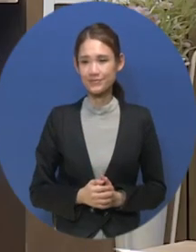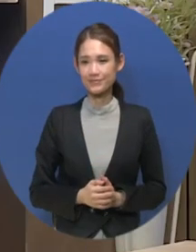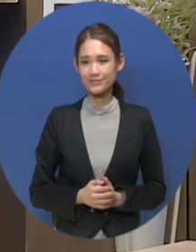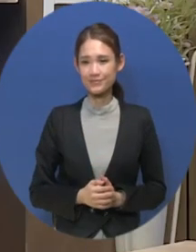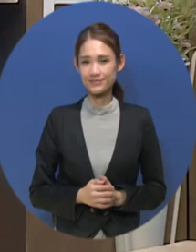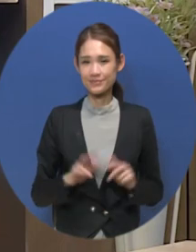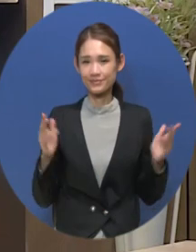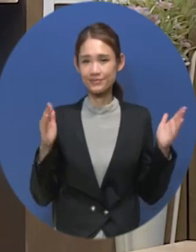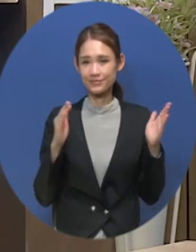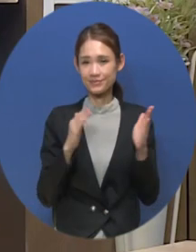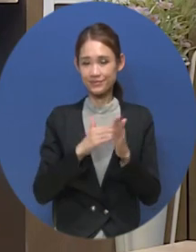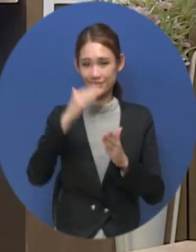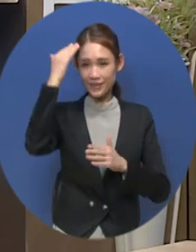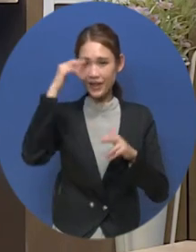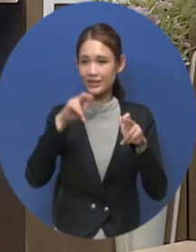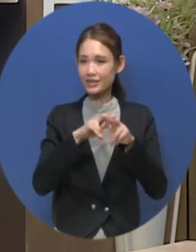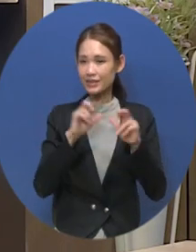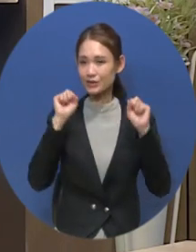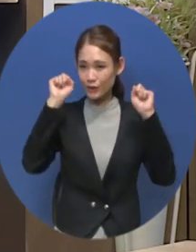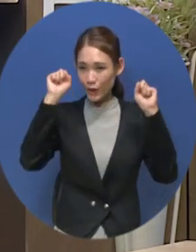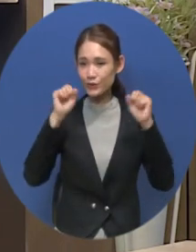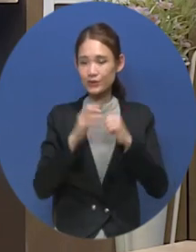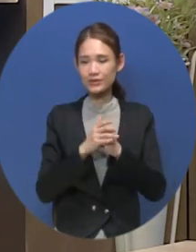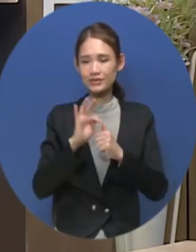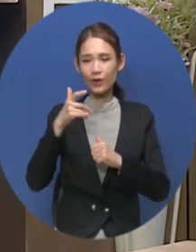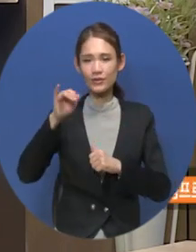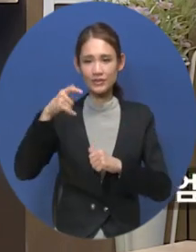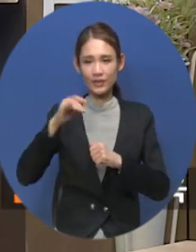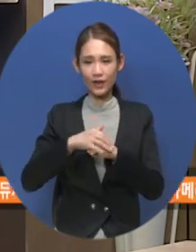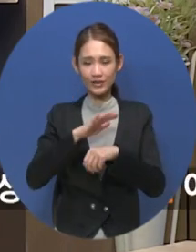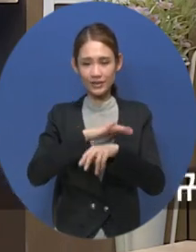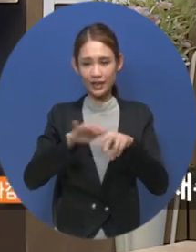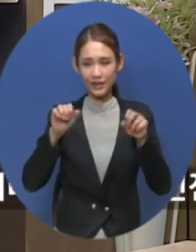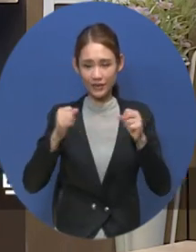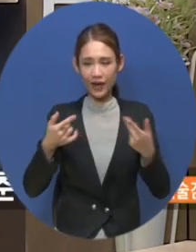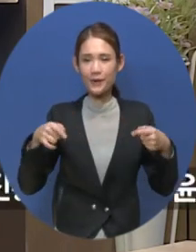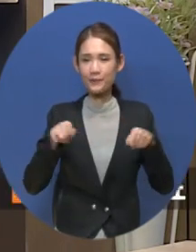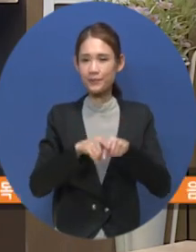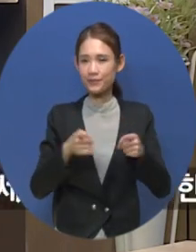네, 지금까지 대한장애인체육회 정진환 회장님과